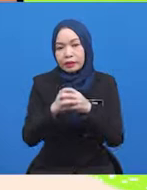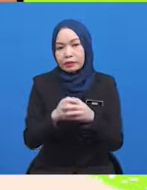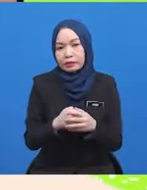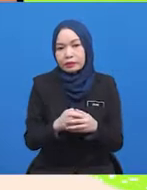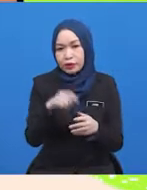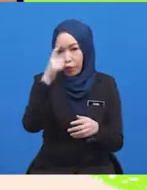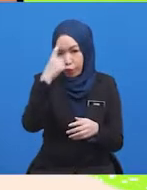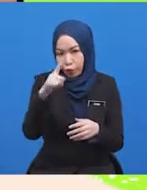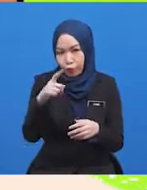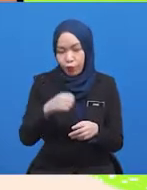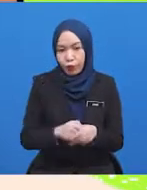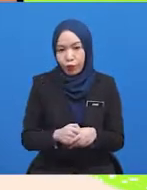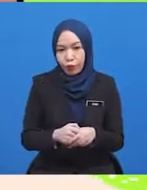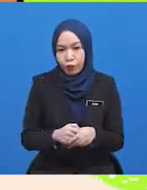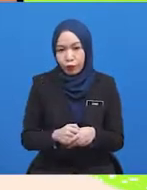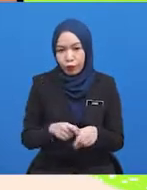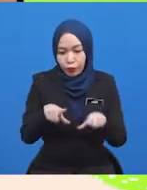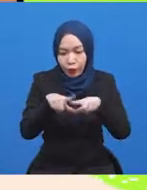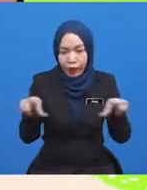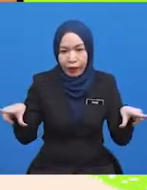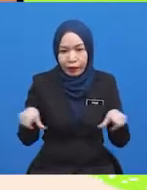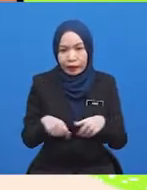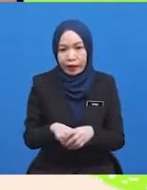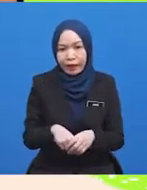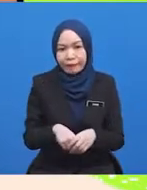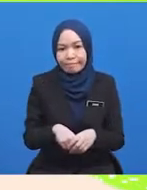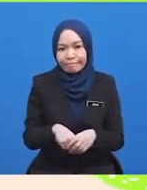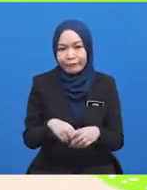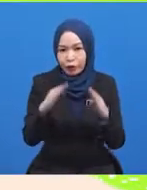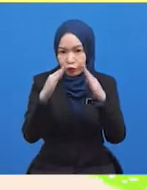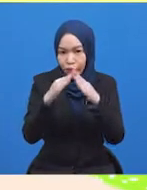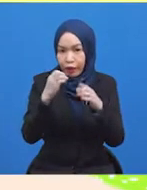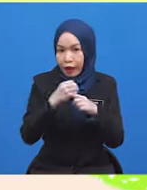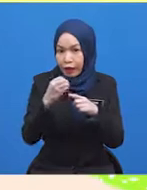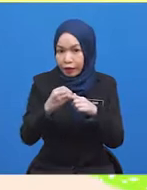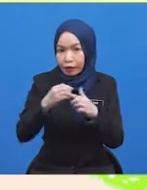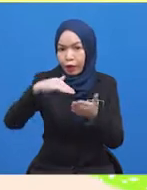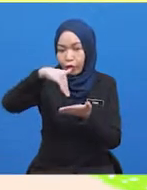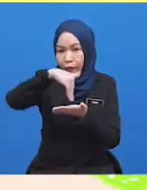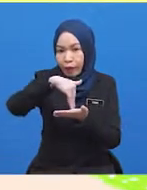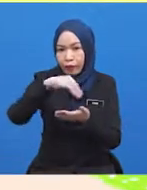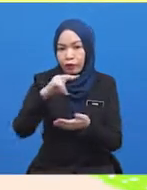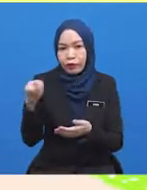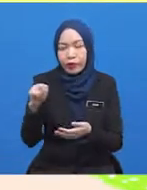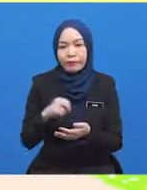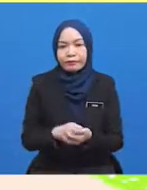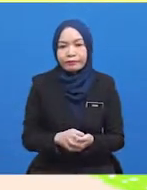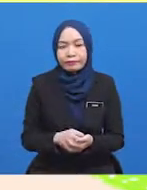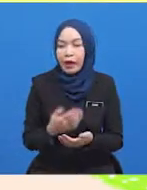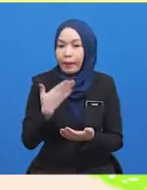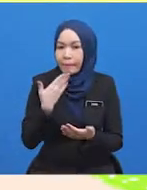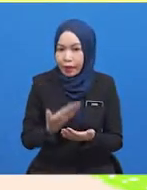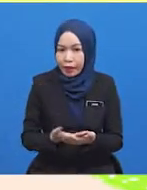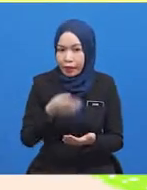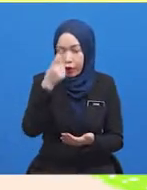jubin lantai di rumah atau di dalam bangunan. Baiklah murid-murid, bagi memudahkan